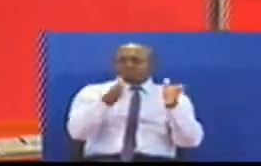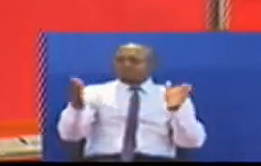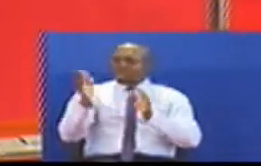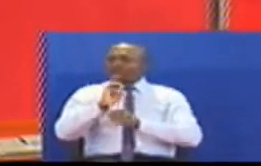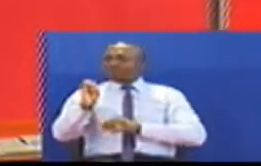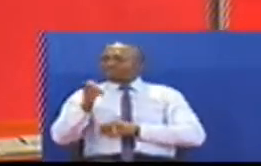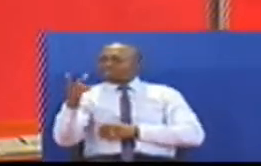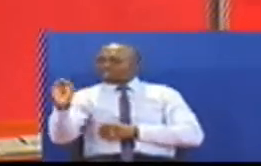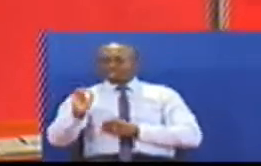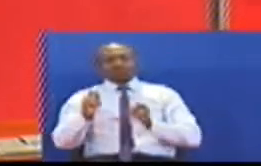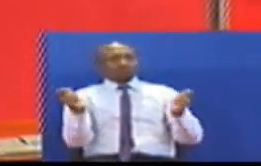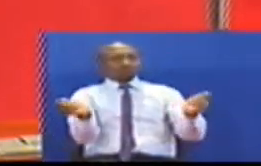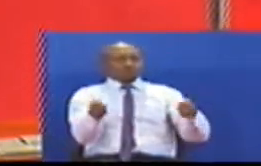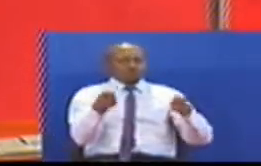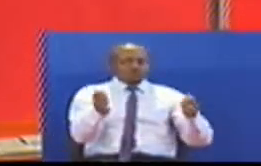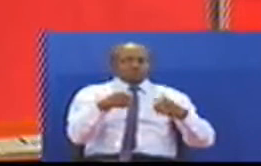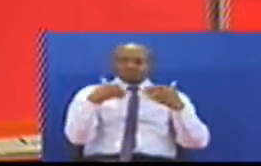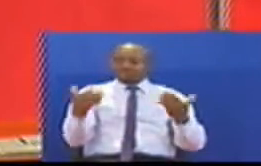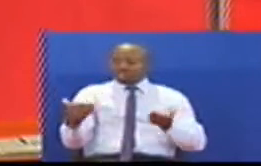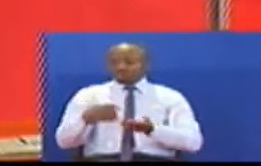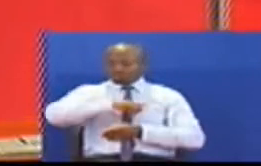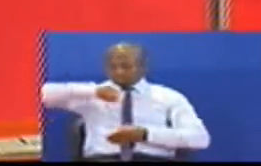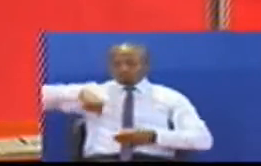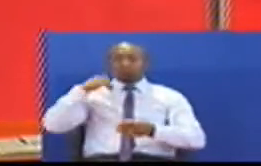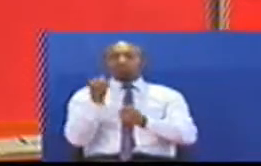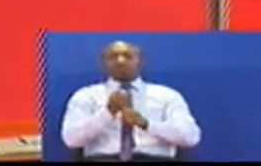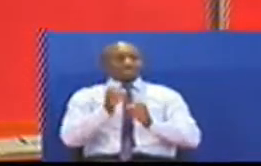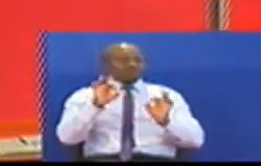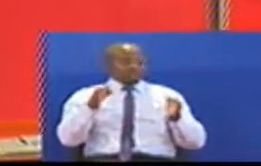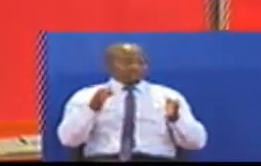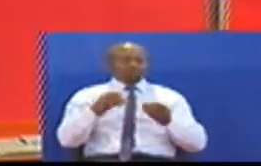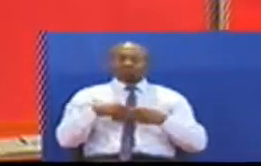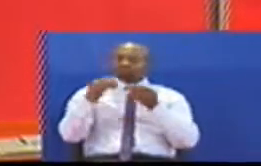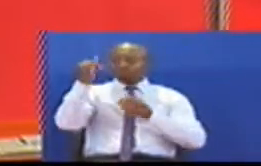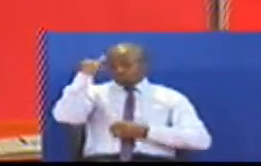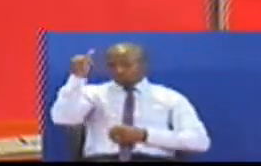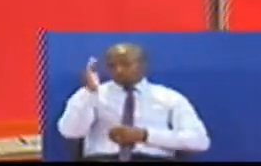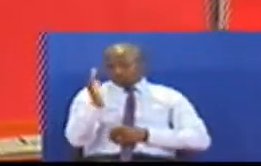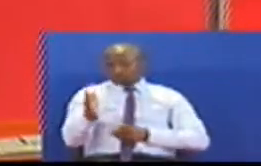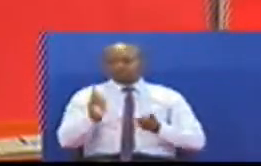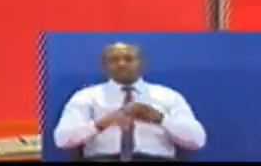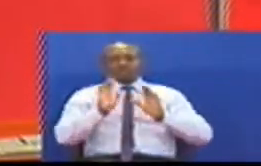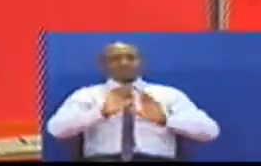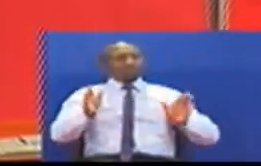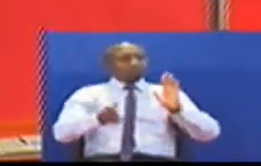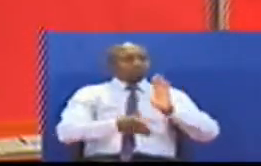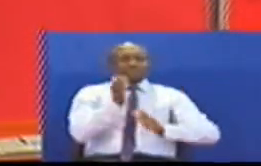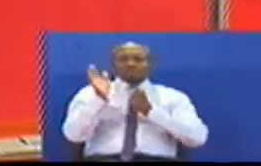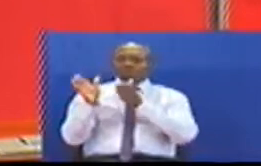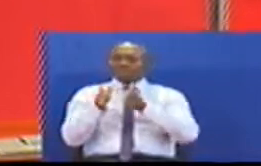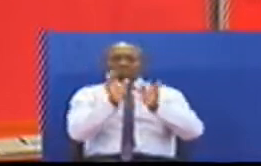kwa ajili ya mifugo. Sasa nini kifanyike? Ushauri wangu ni kwamba tulishaanza utaratibu mzuri wa